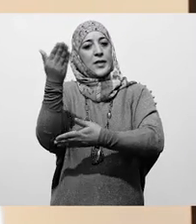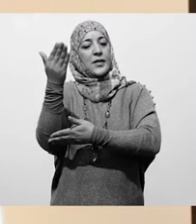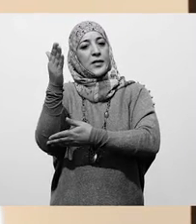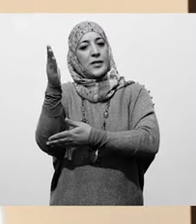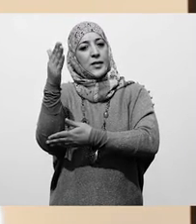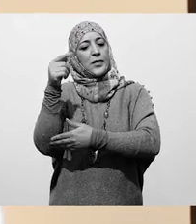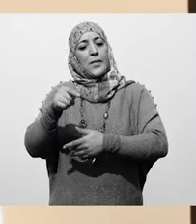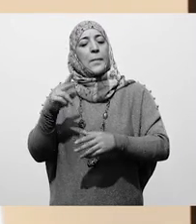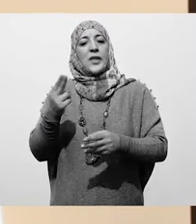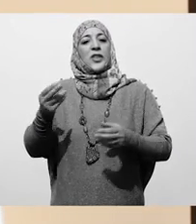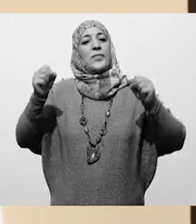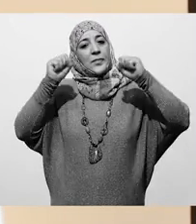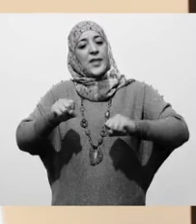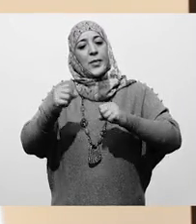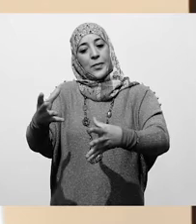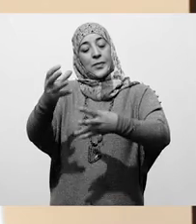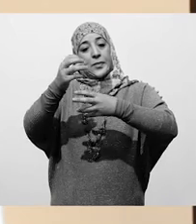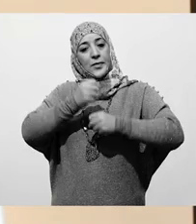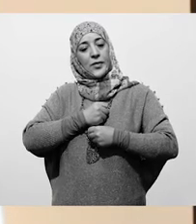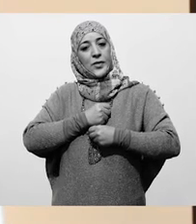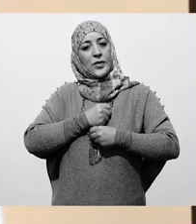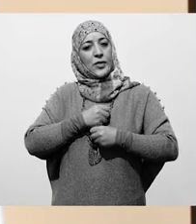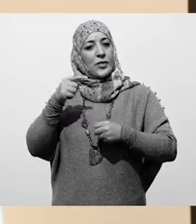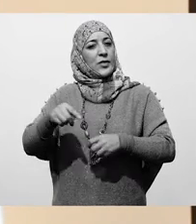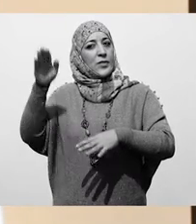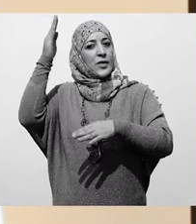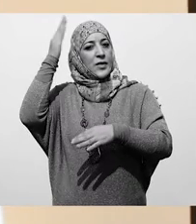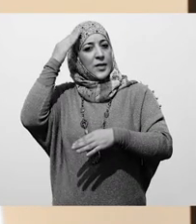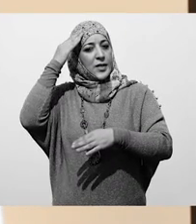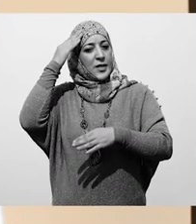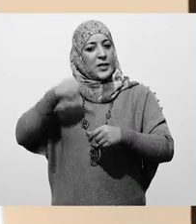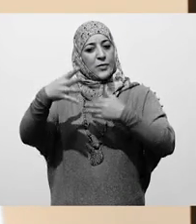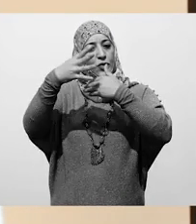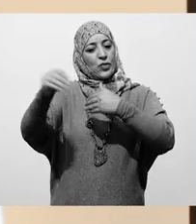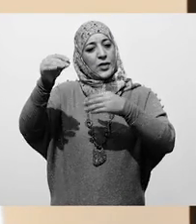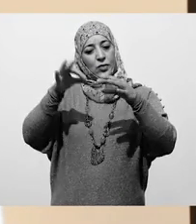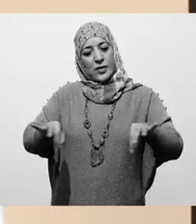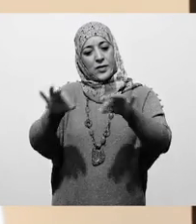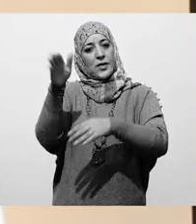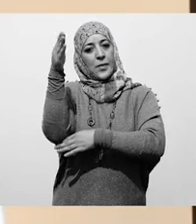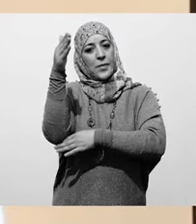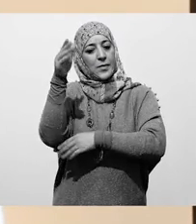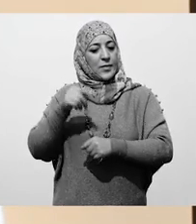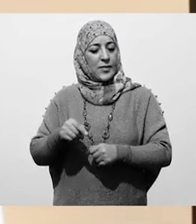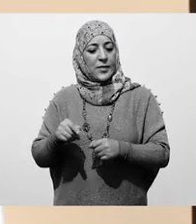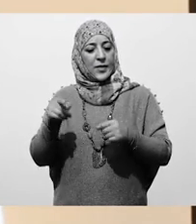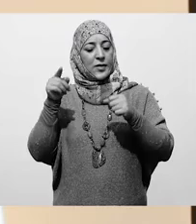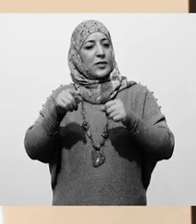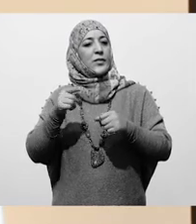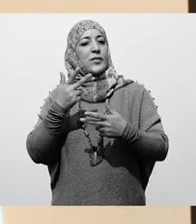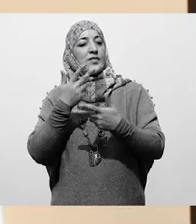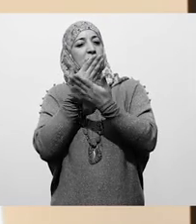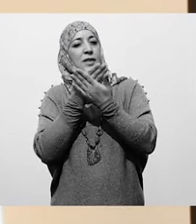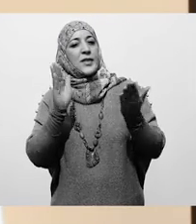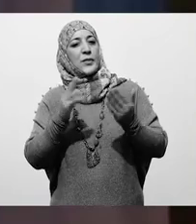S'ils ne veulent pas de nous, si le pays n'est pas capable de nous prendre en charge, qu'on nous fait savoir et qu'on nous fait sortir de ce pays, mais nous priver du